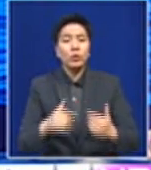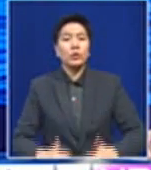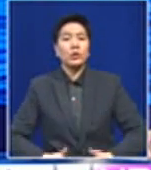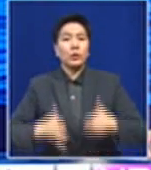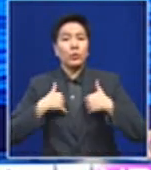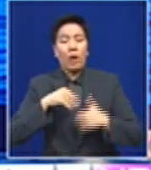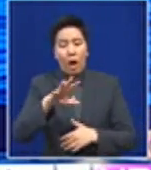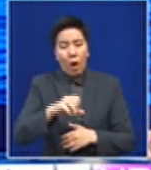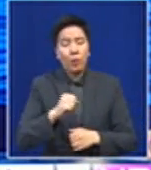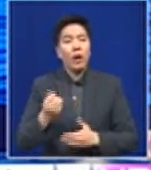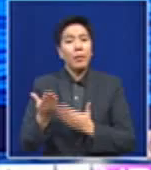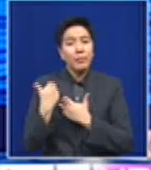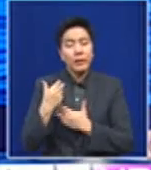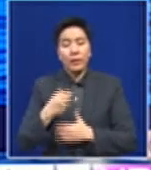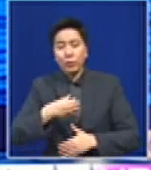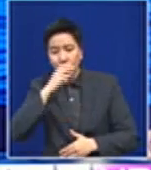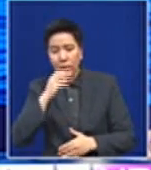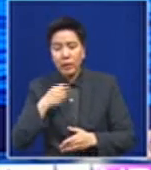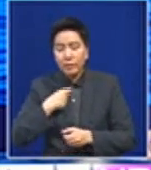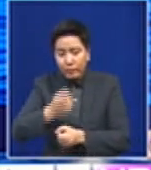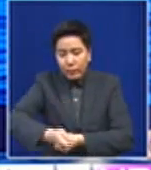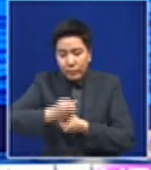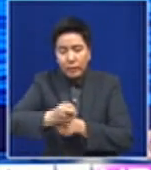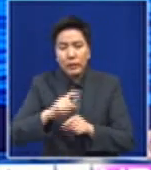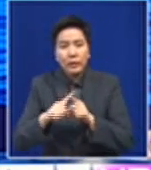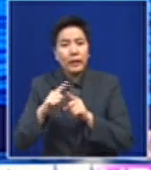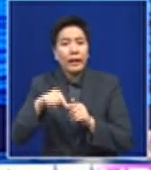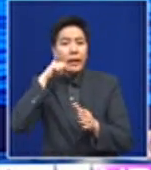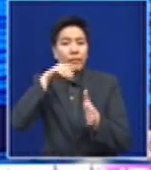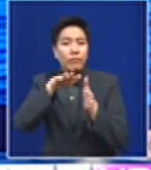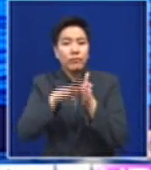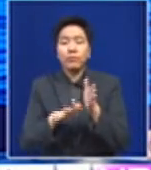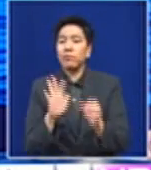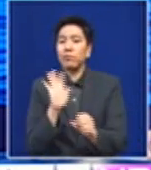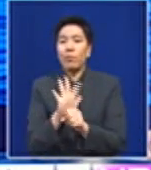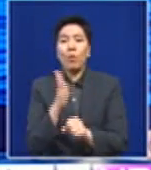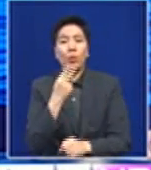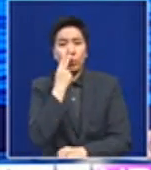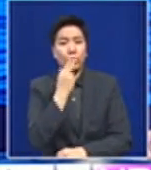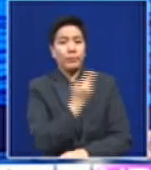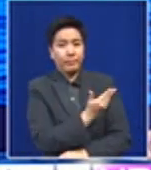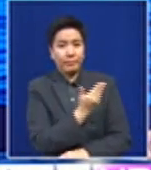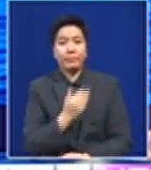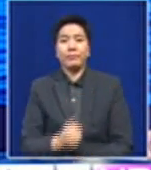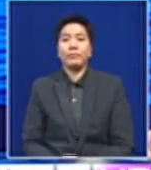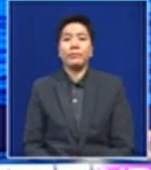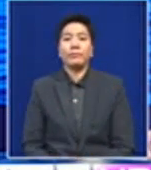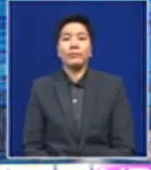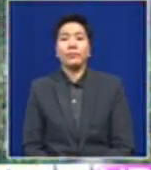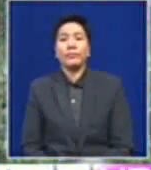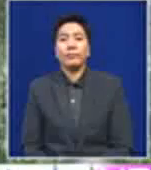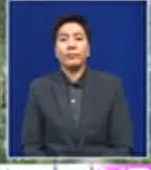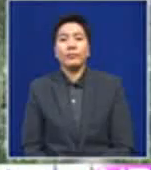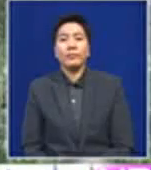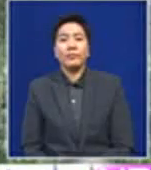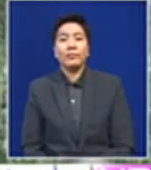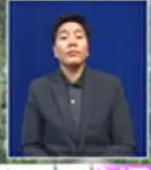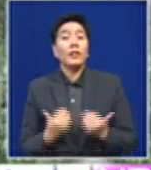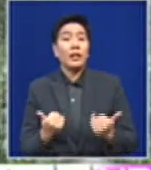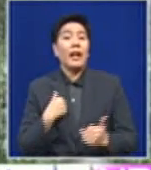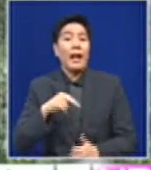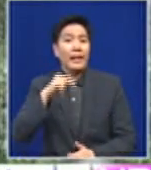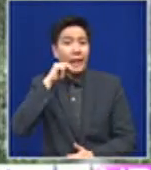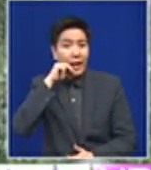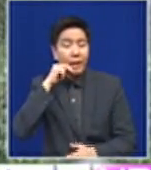ตตลอดจนการทำนาเพาะปลูกนะครับมีปริมาณไม่เพียงพอติดตามเรื่องนี้ได้จากรายงานครับ นี่คือปริมาณน้ำ